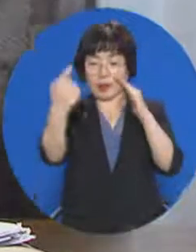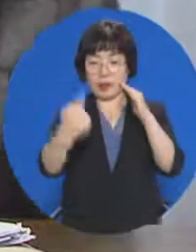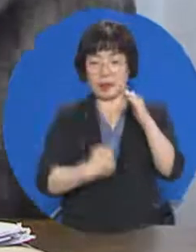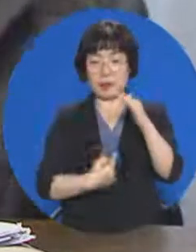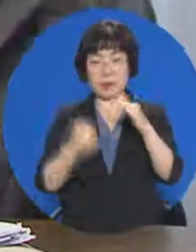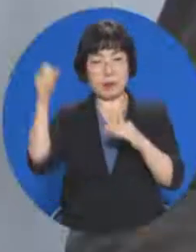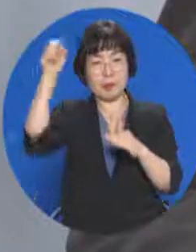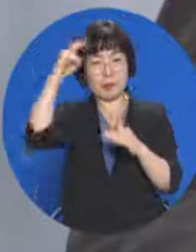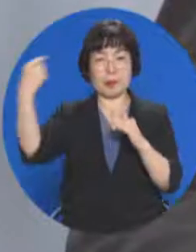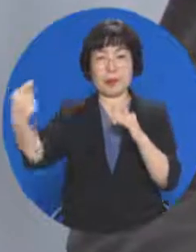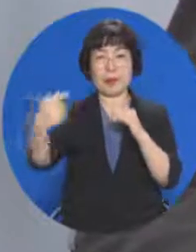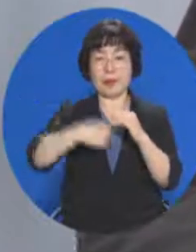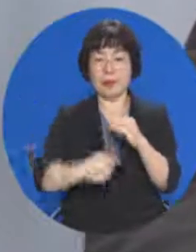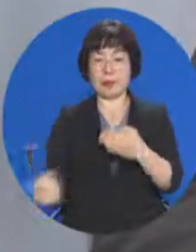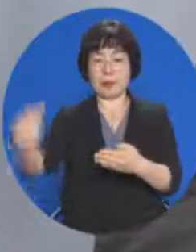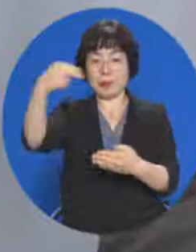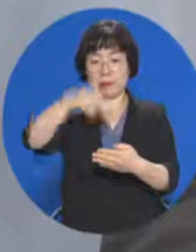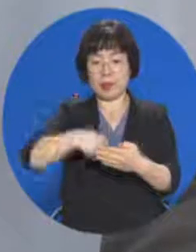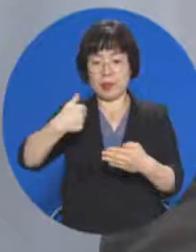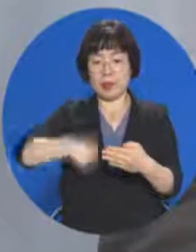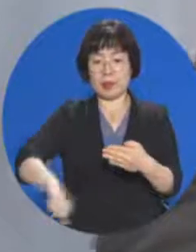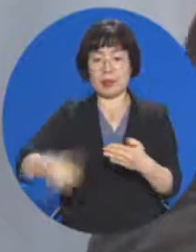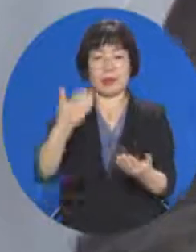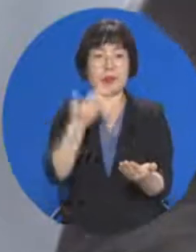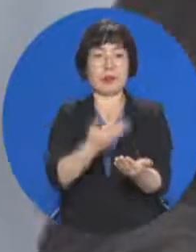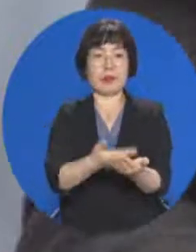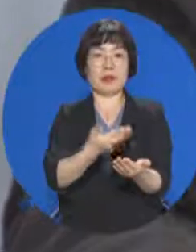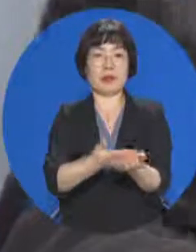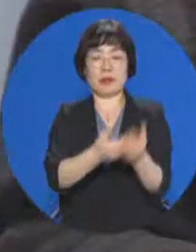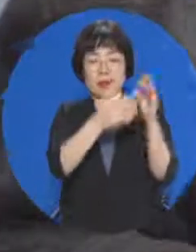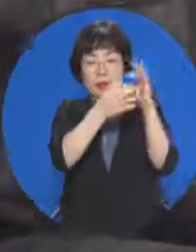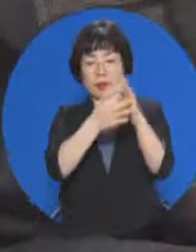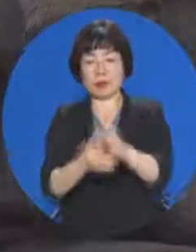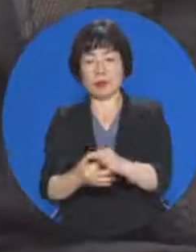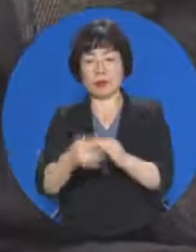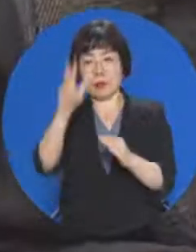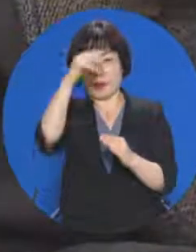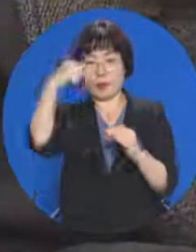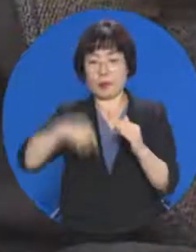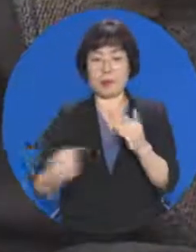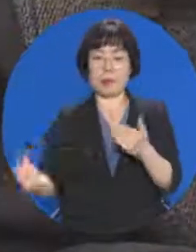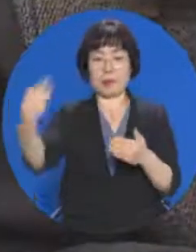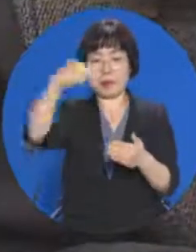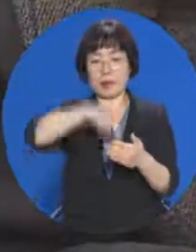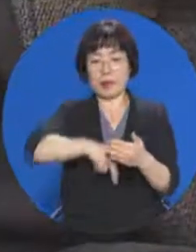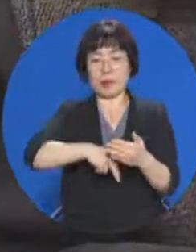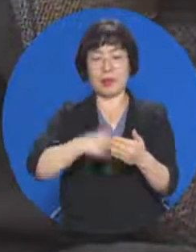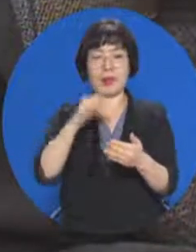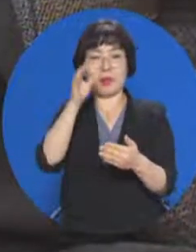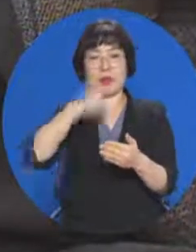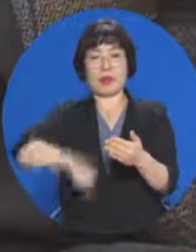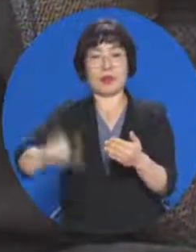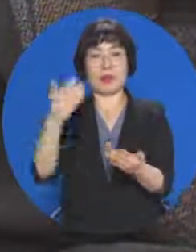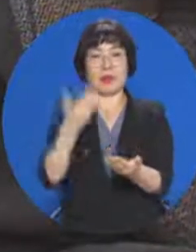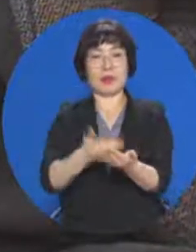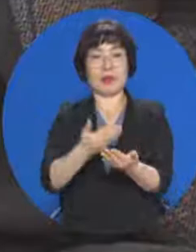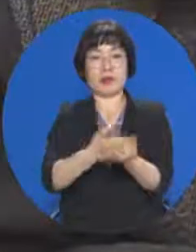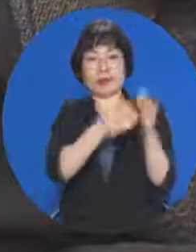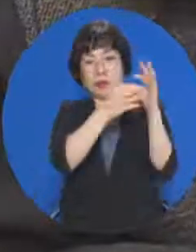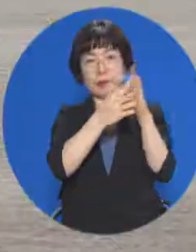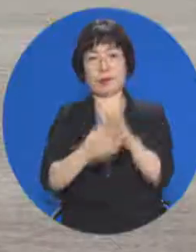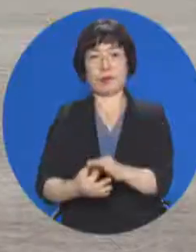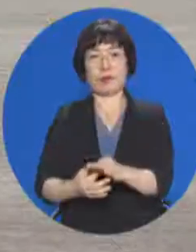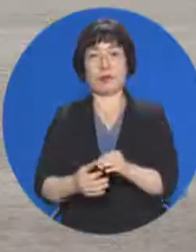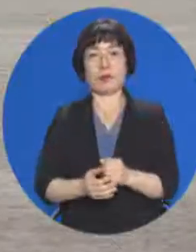섞게 그러면서 아들 찾아내라고 와서 늘 번번이 이제 경찰들이 우리 집에 와서 섞게 그러고 그랬단